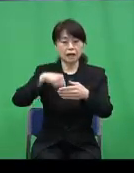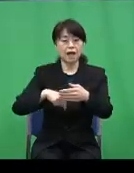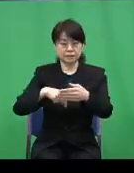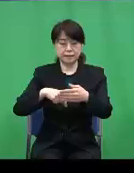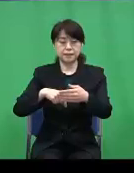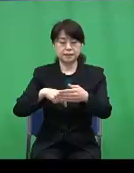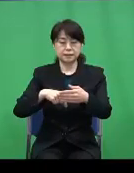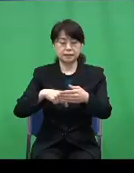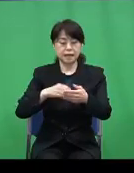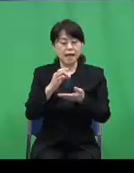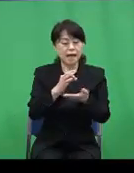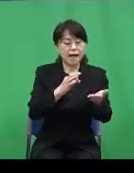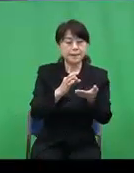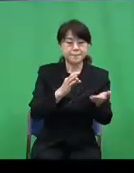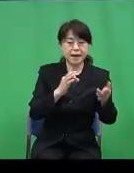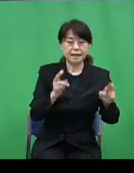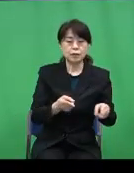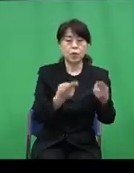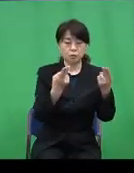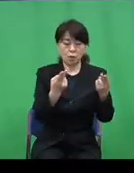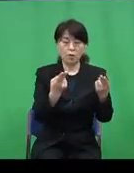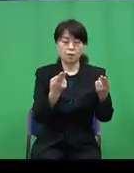ね、車内販売用の